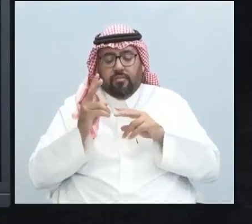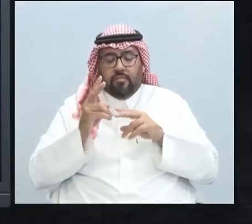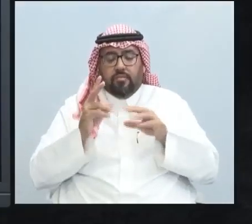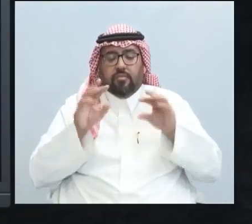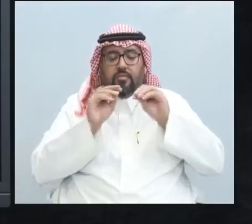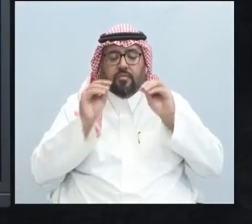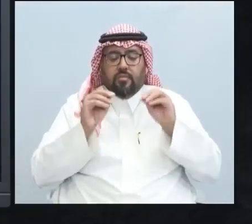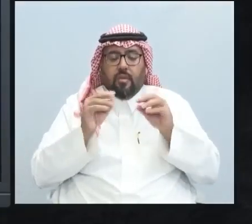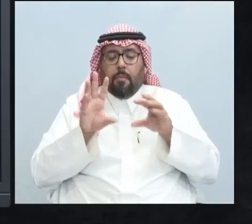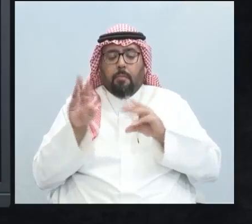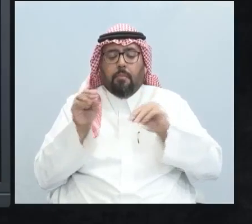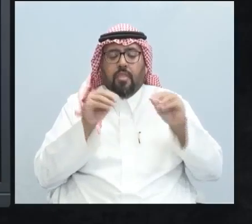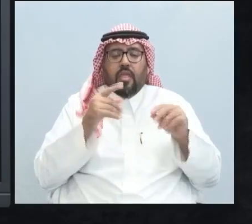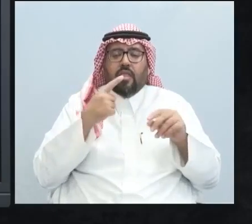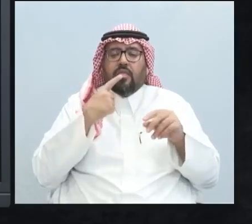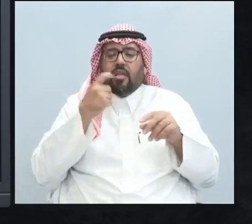البويضه وبمثابة